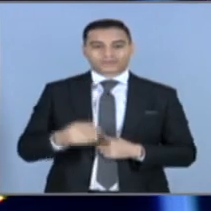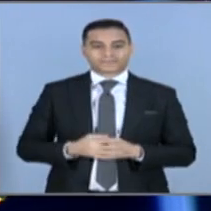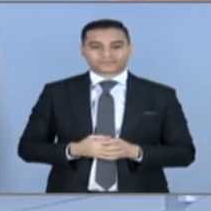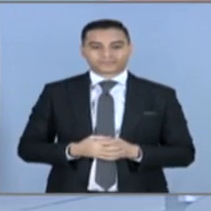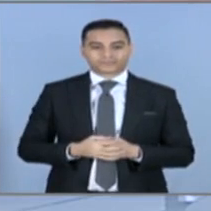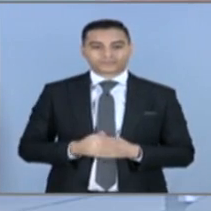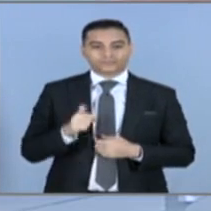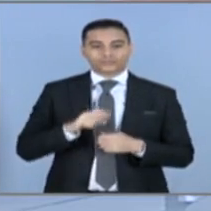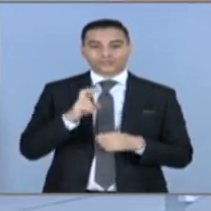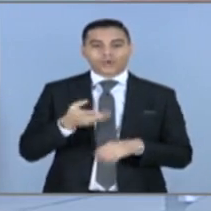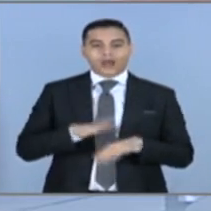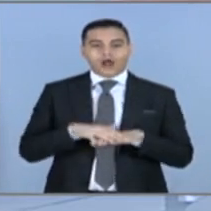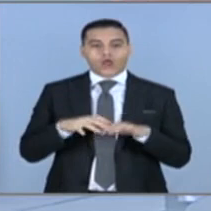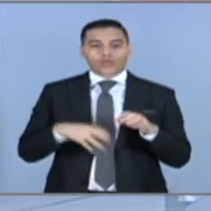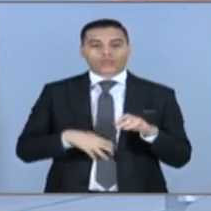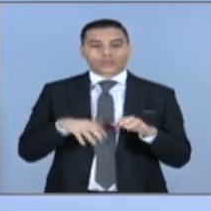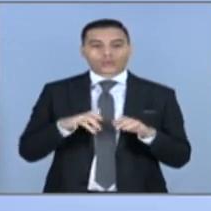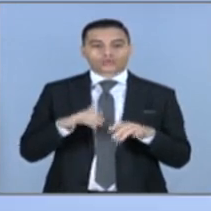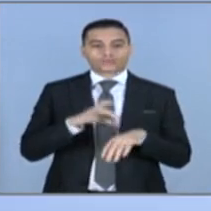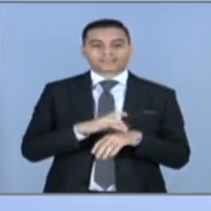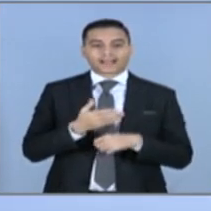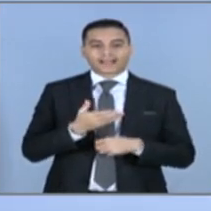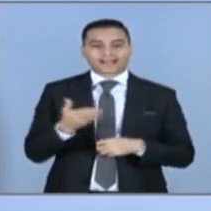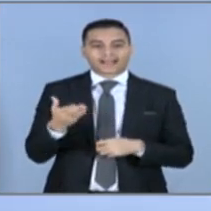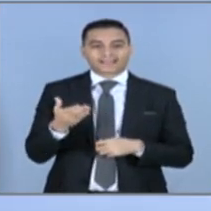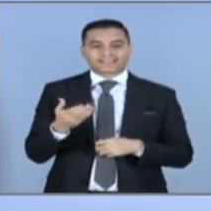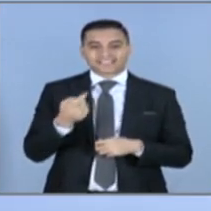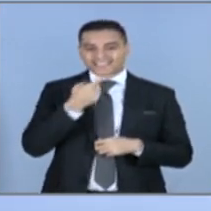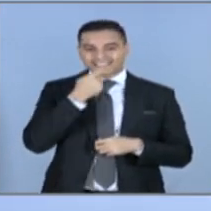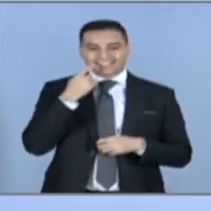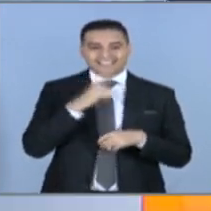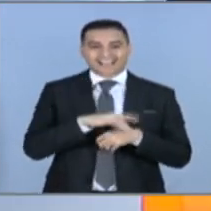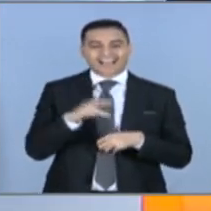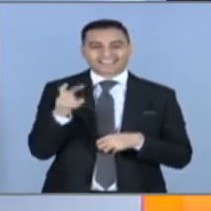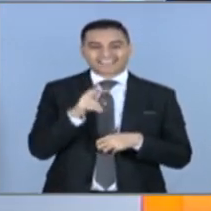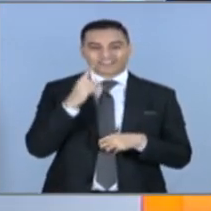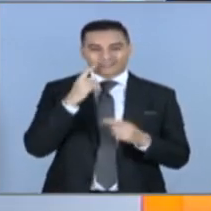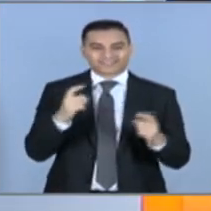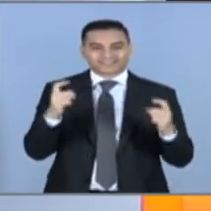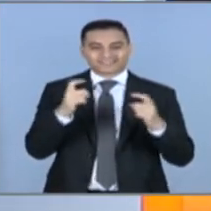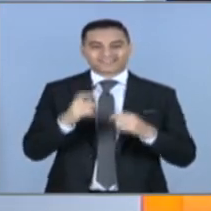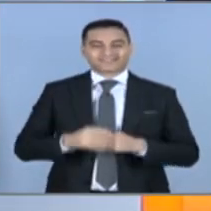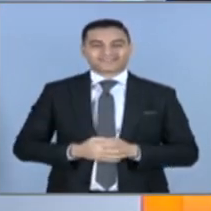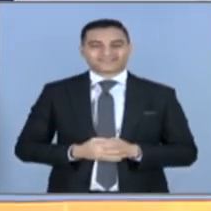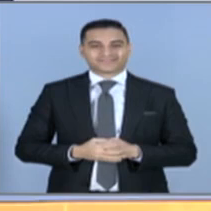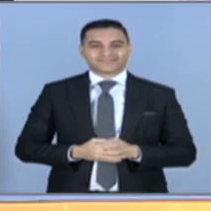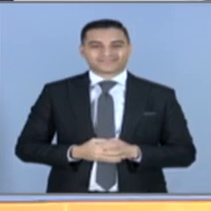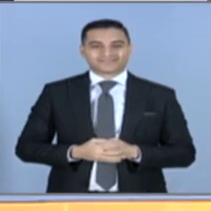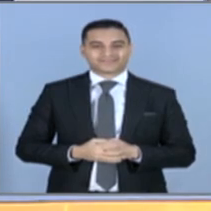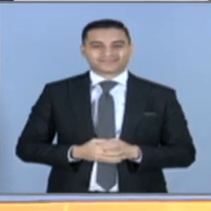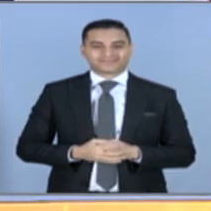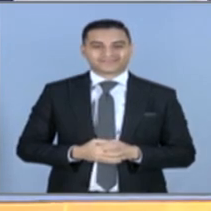ضيف. سؤال في التكنولوجيا، الدكاترة، دكاترة الأسنان، ميراي ومصطفى،